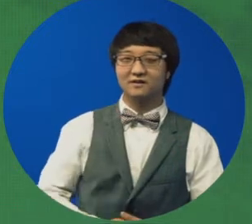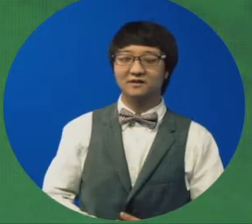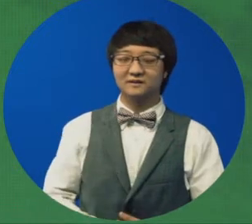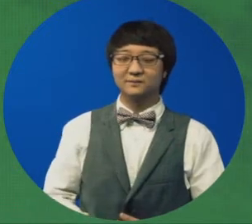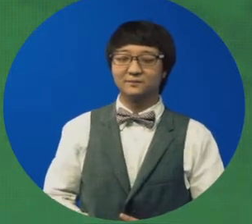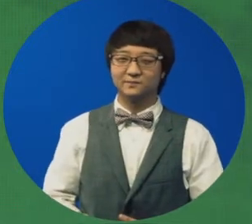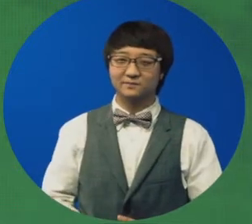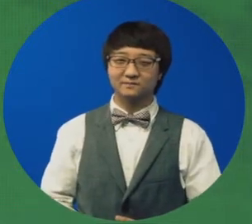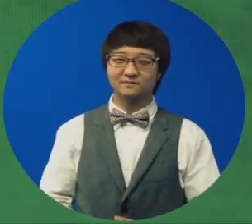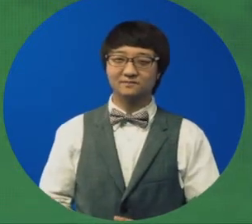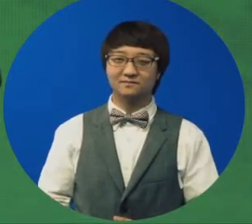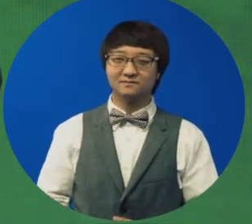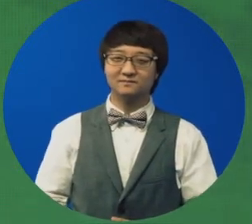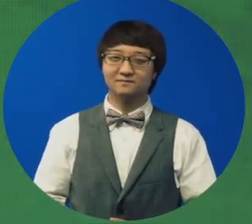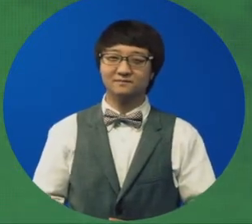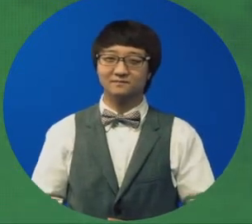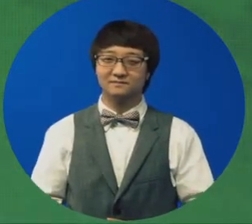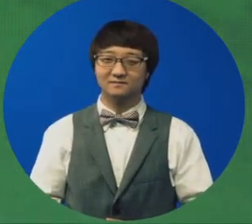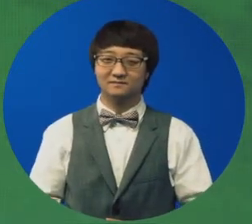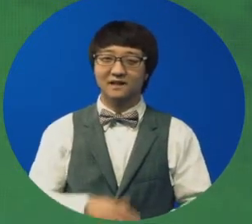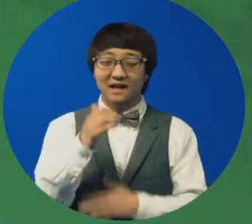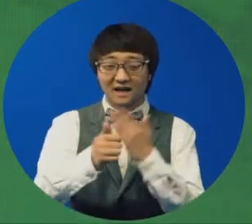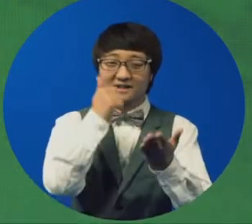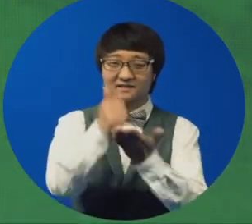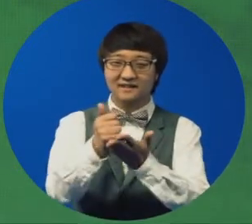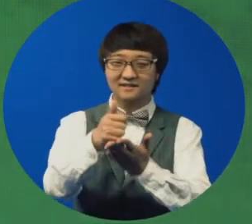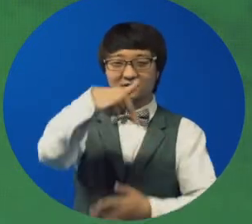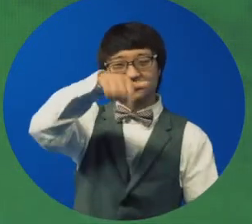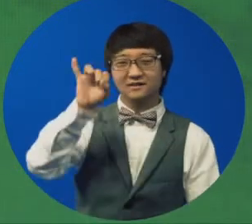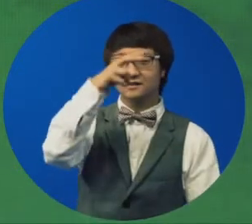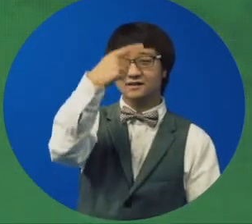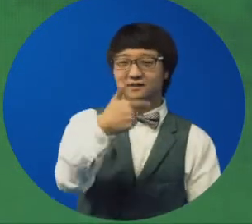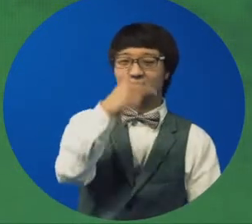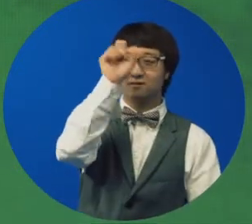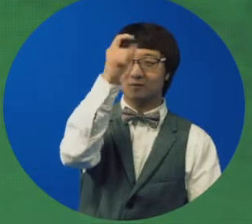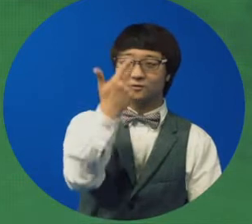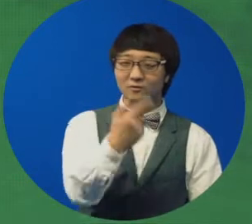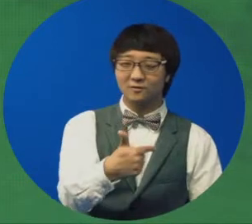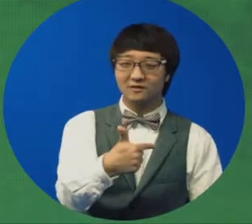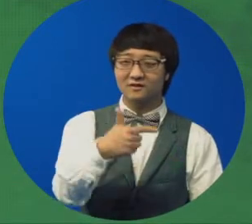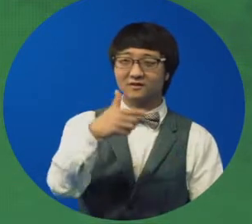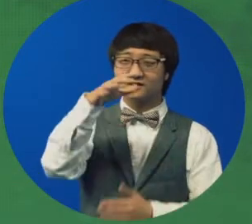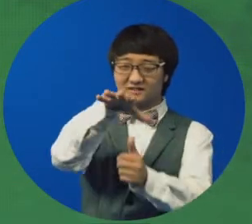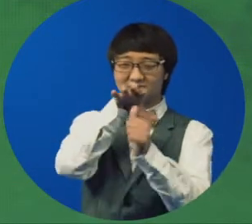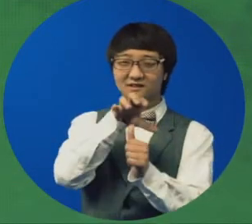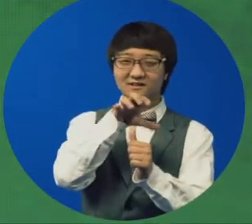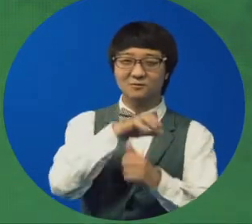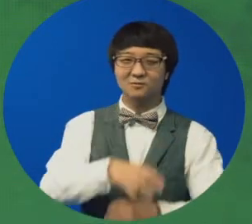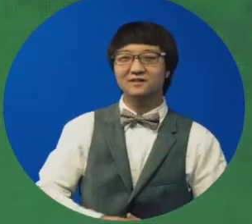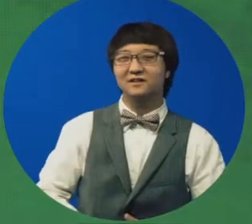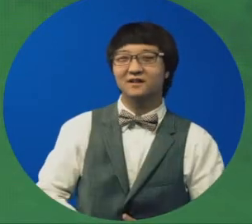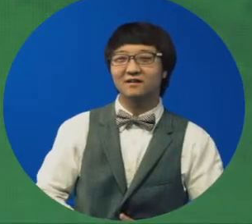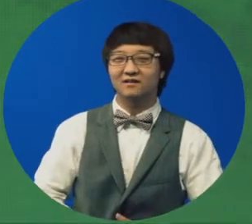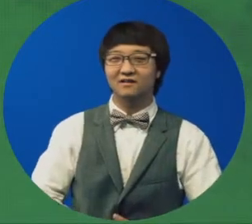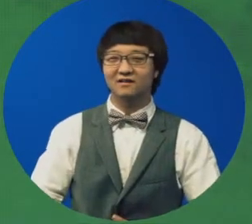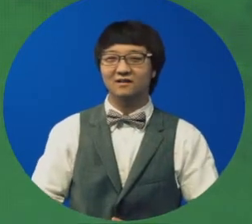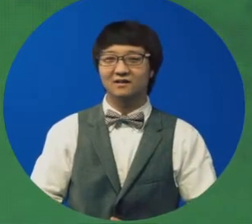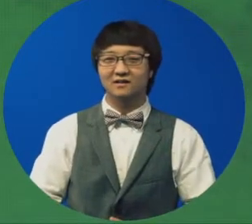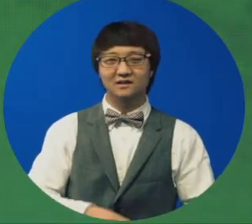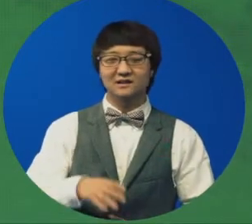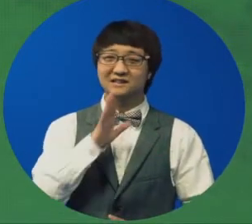많이 들어보셨을 것 같아요. 하나님께서 기드온을 쓰시겠다고 부르셨는데 기드온에게는 의심이 들었습니다. 진짜 하나님이 나를